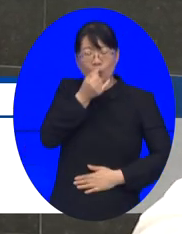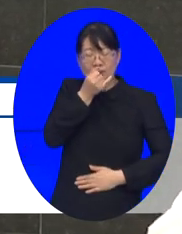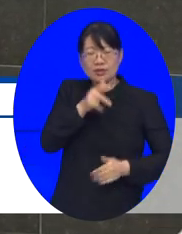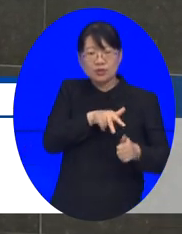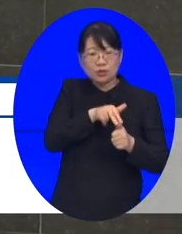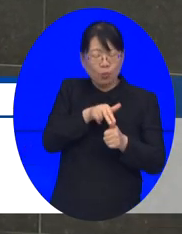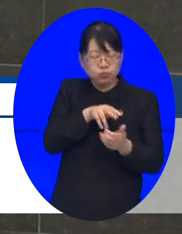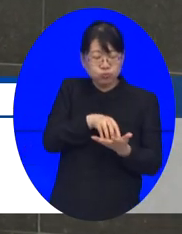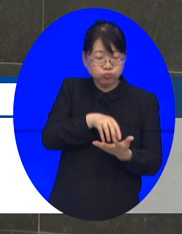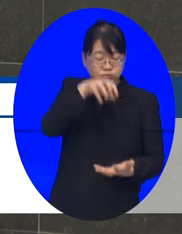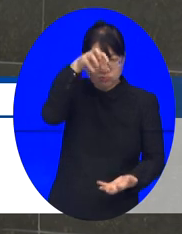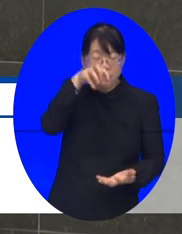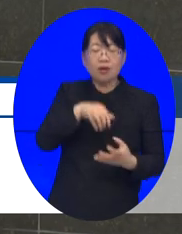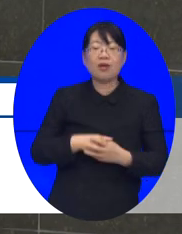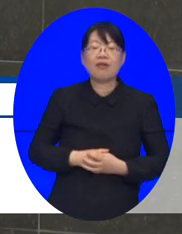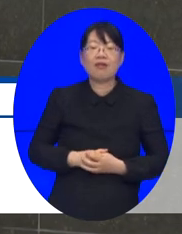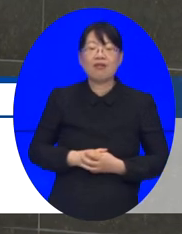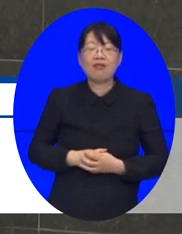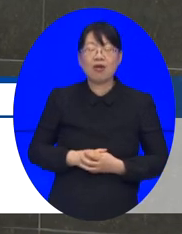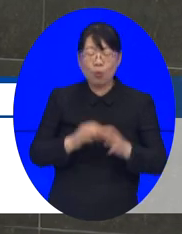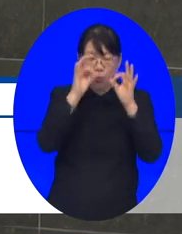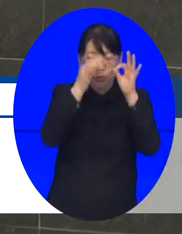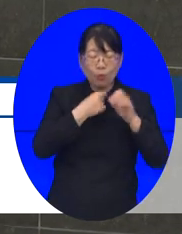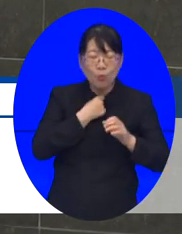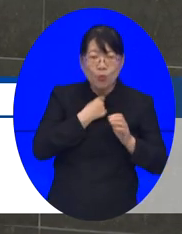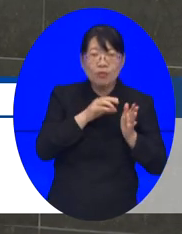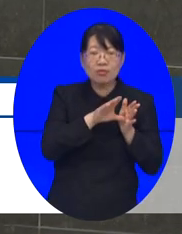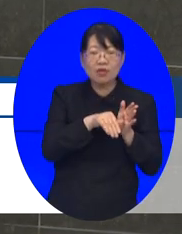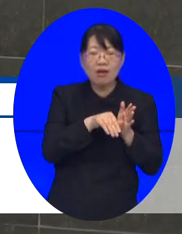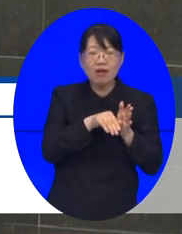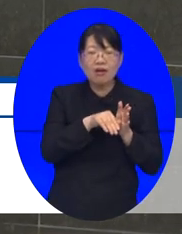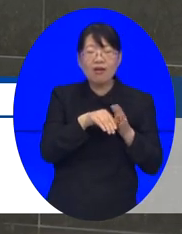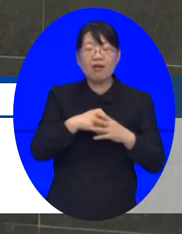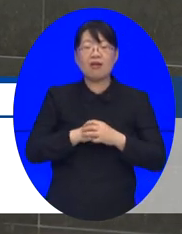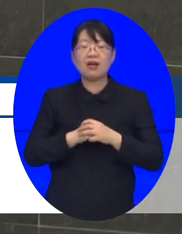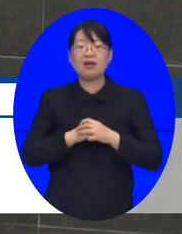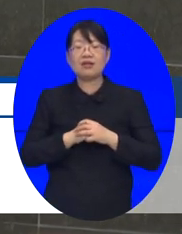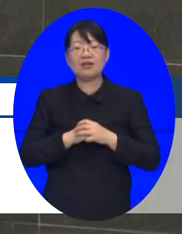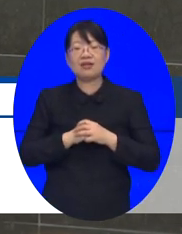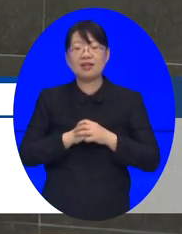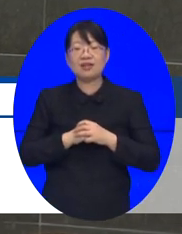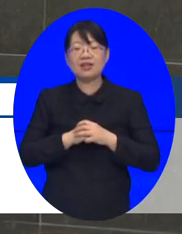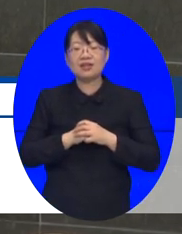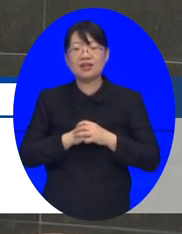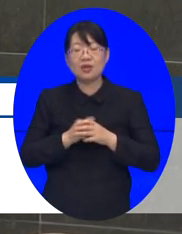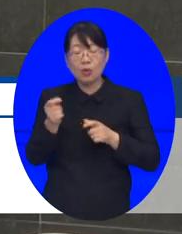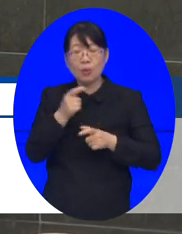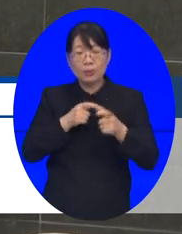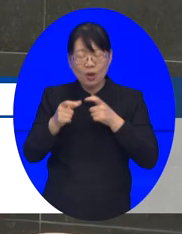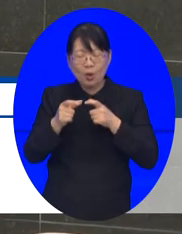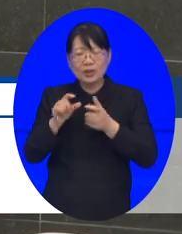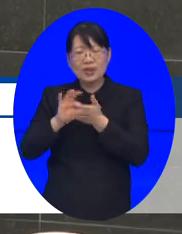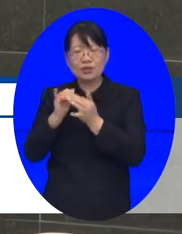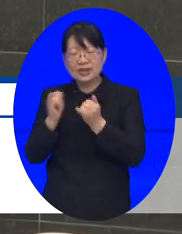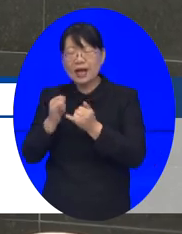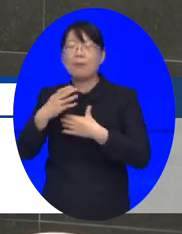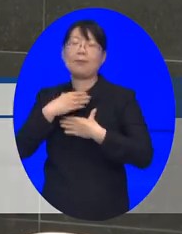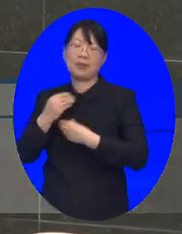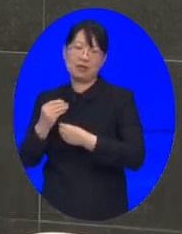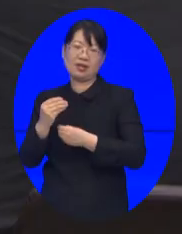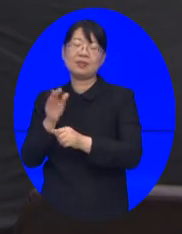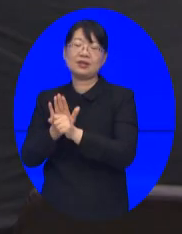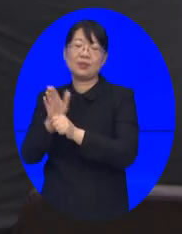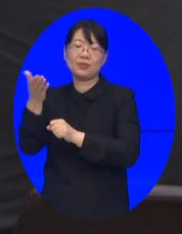경기도가 소유하고 있는 데이터를 이제 복용할 때 조금 더 이렇게 좀좀더 사용자